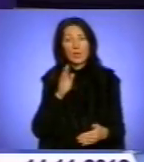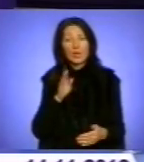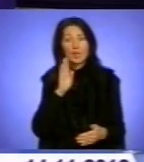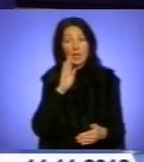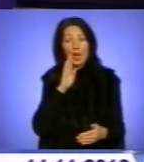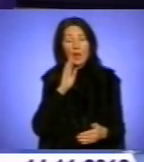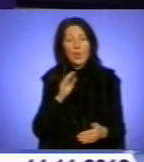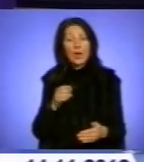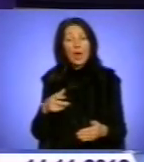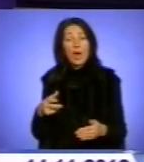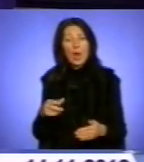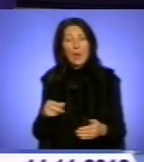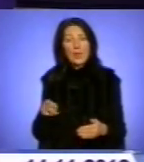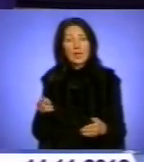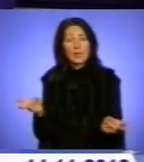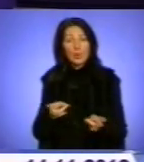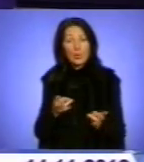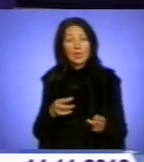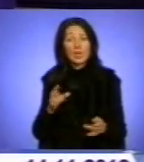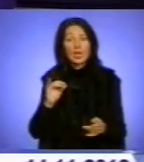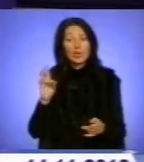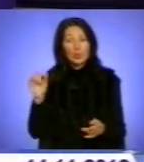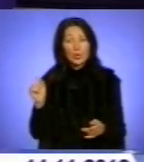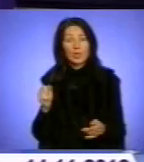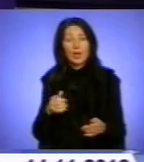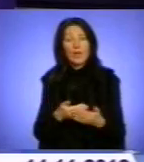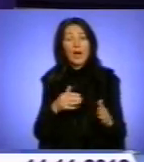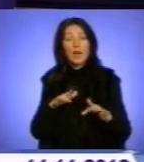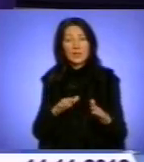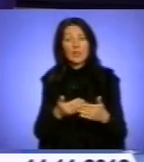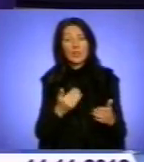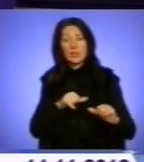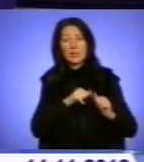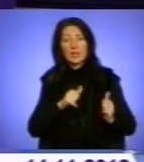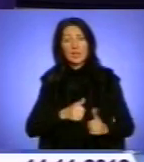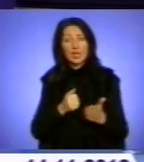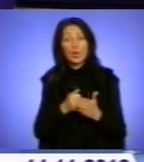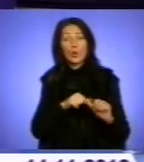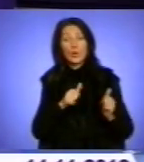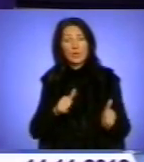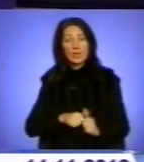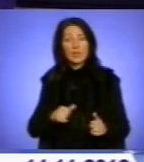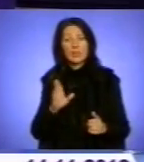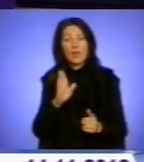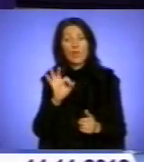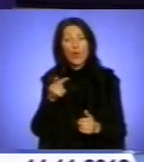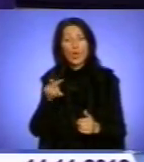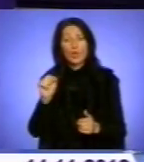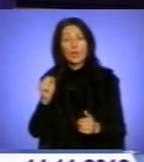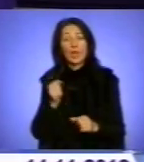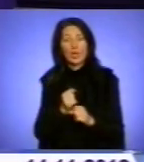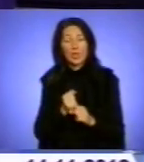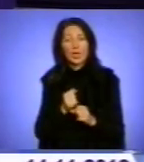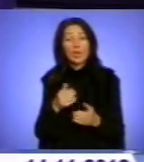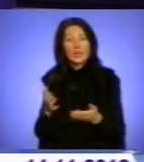помпи. За підсумками акції «Серце до серця» волонтери зібрали кошти для 5 таких помп. Сьогодні цей пристрій отримує ще